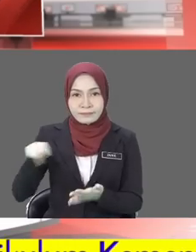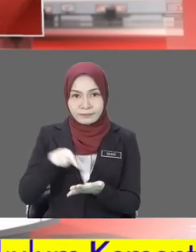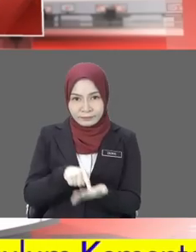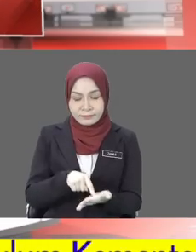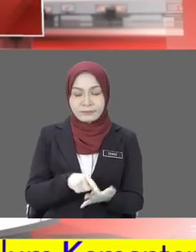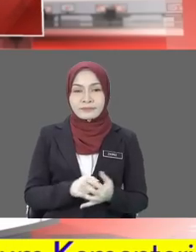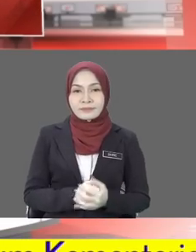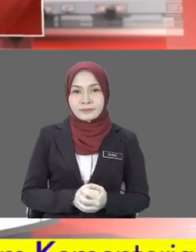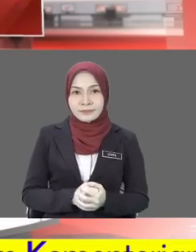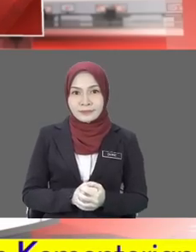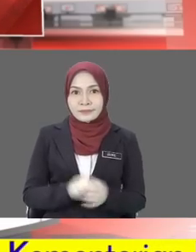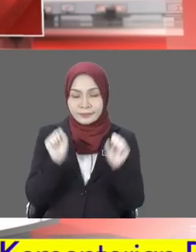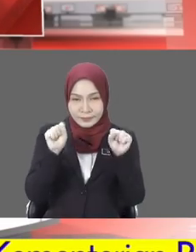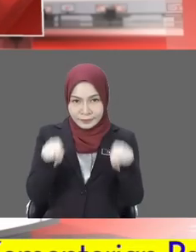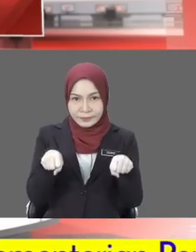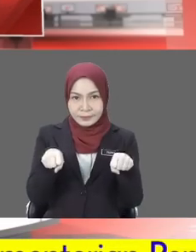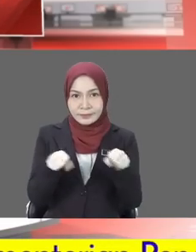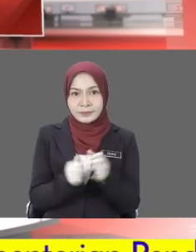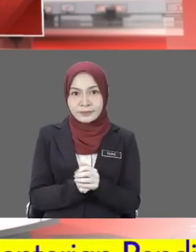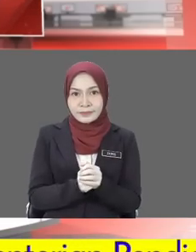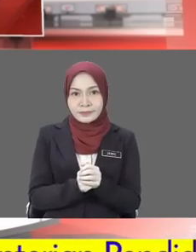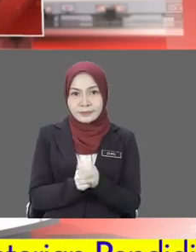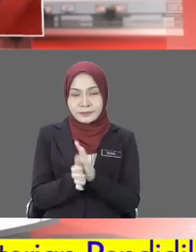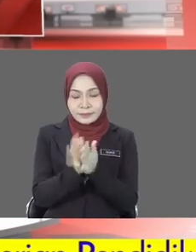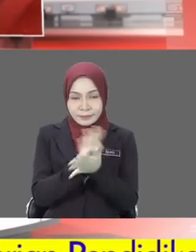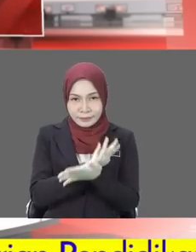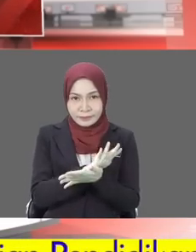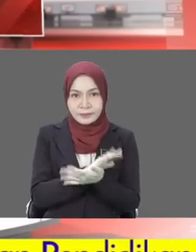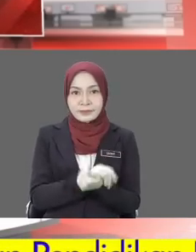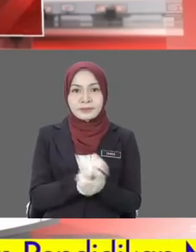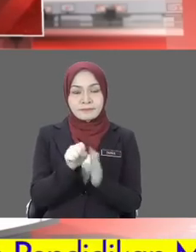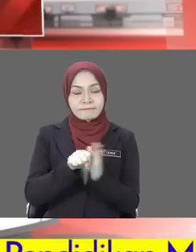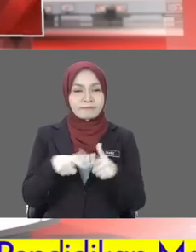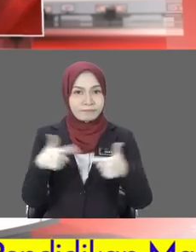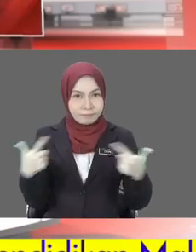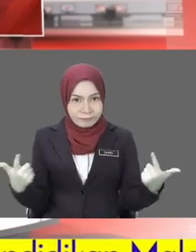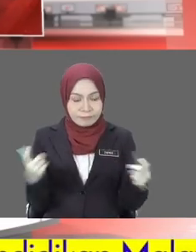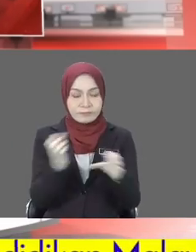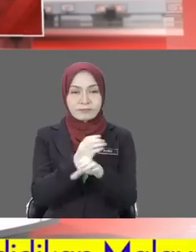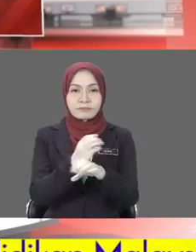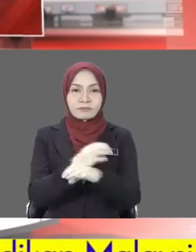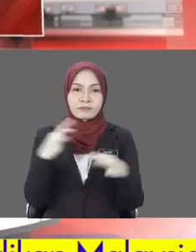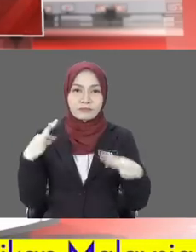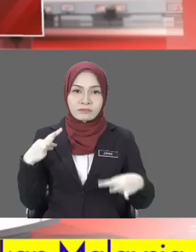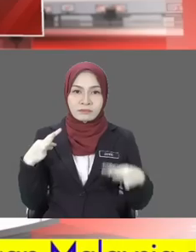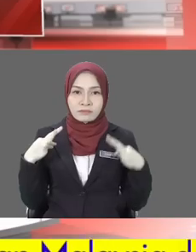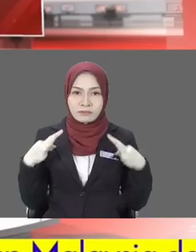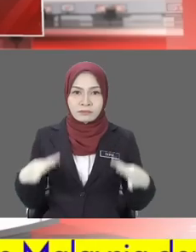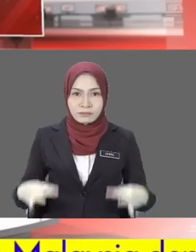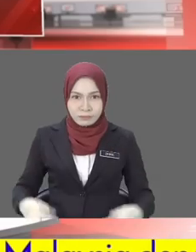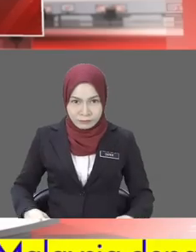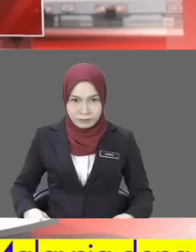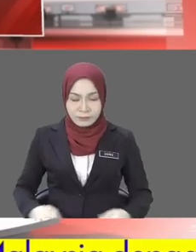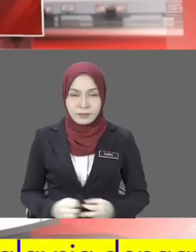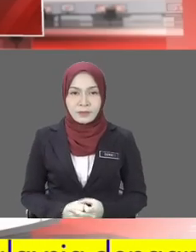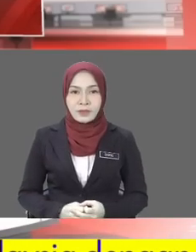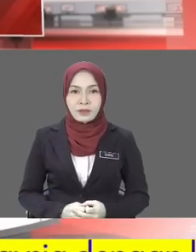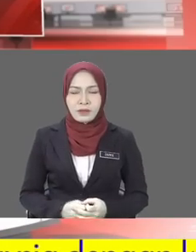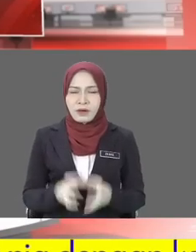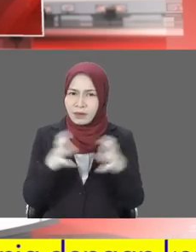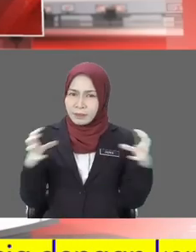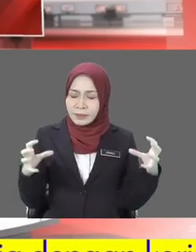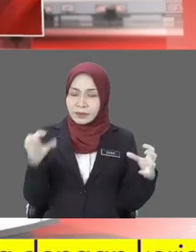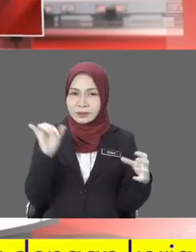sebenarnya boleh tanpa bentuk physical ramaian tidak tahu mengenai perkara ini